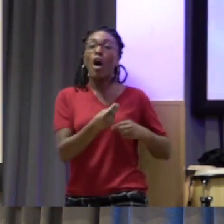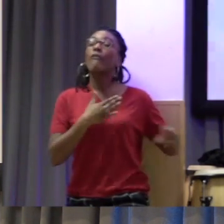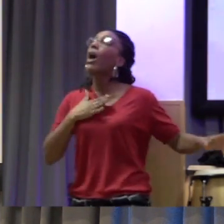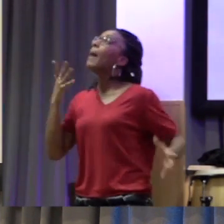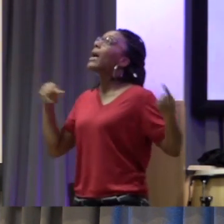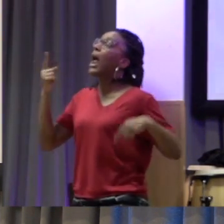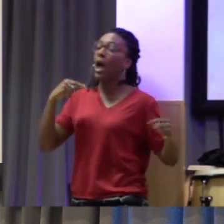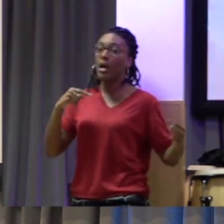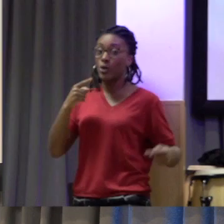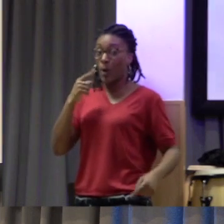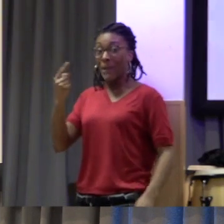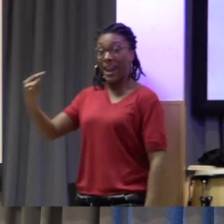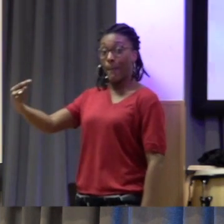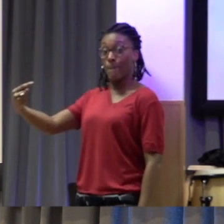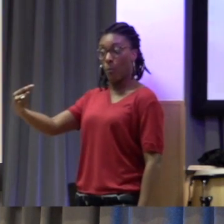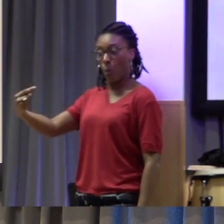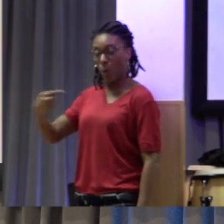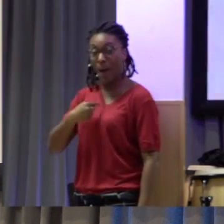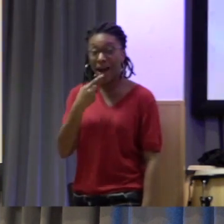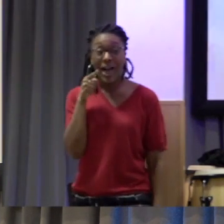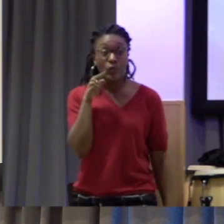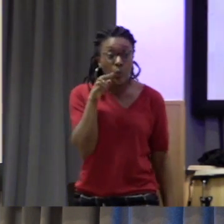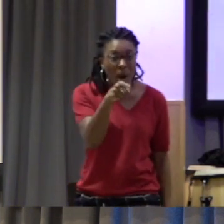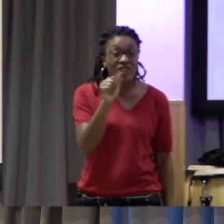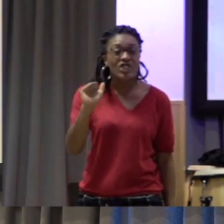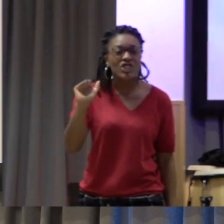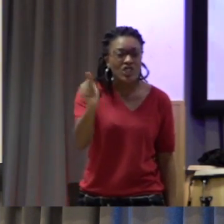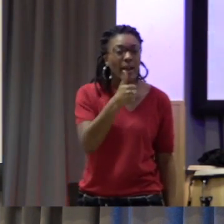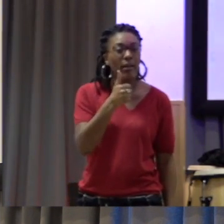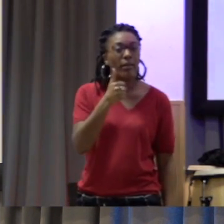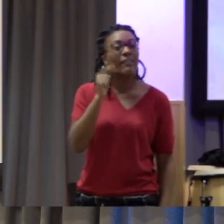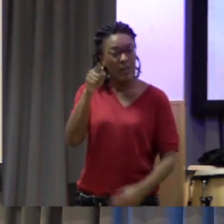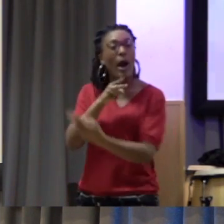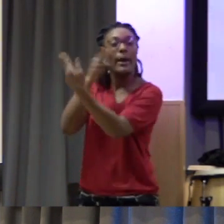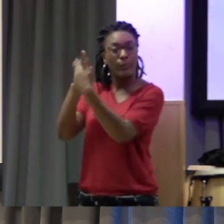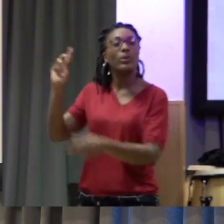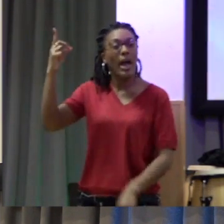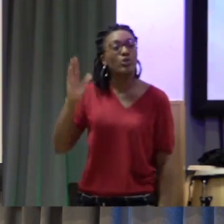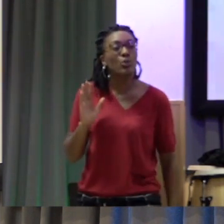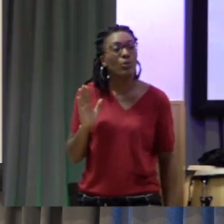enfants, ni pour ceux que nous connaissons. Chacun de nous aura à répondre pour lui-même.